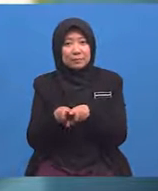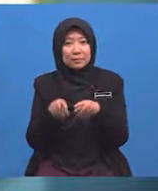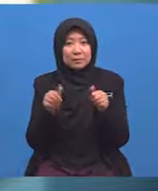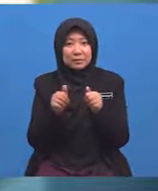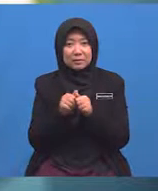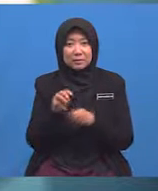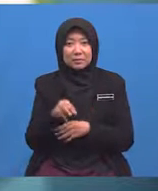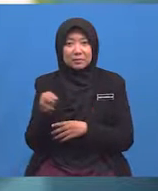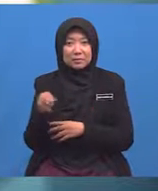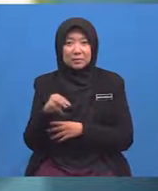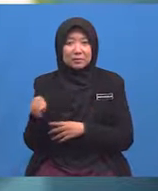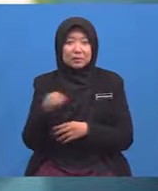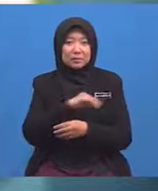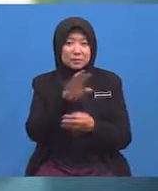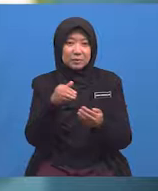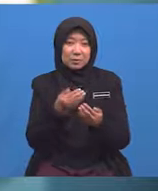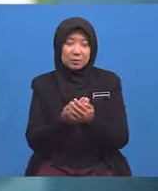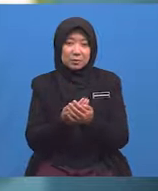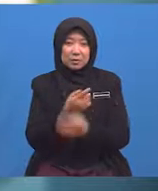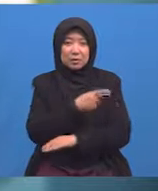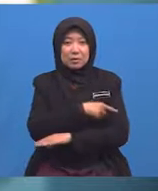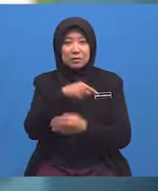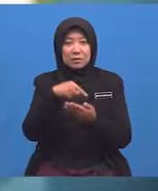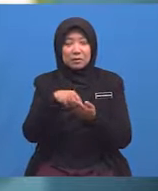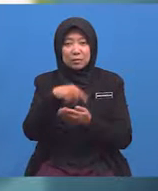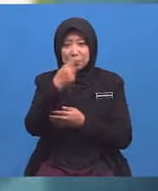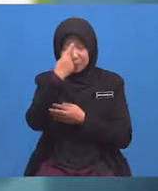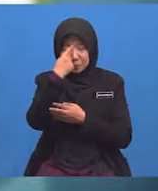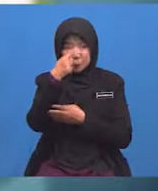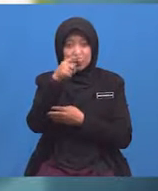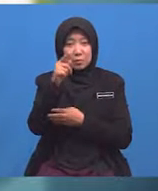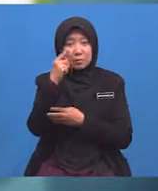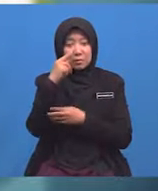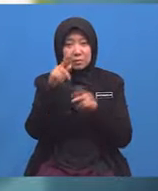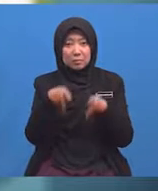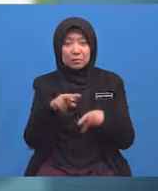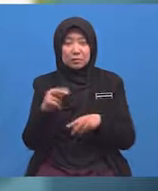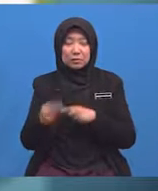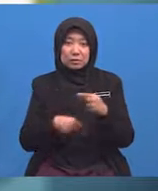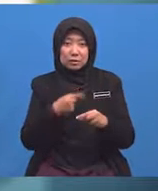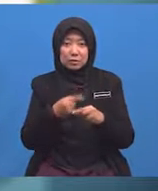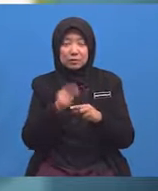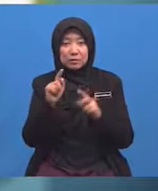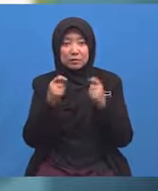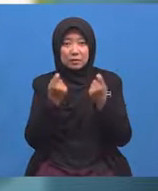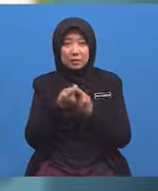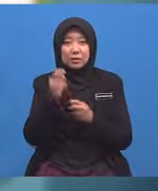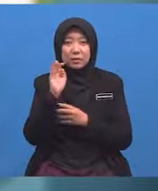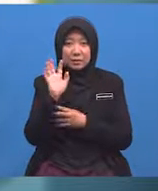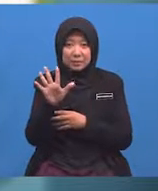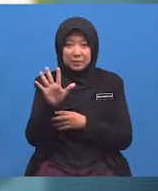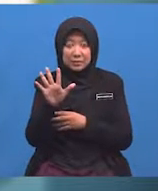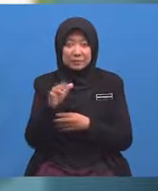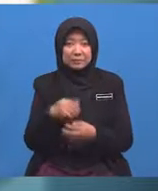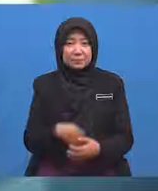bersama-sama dengan murid-murid semua pada hari ini bagi mata pelajaran geografi